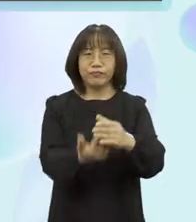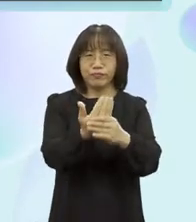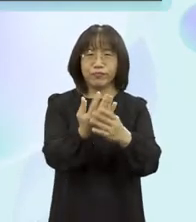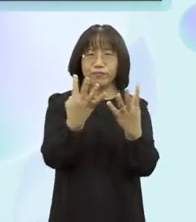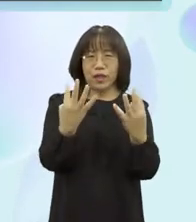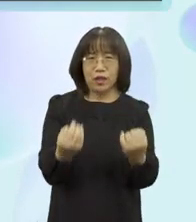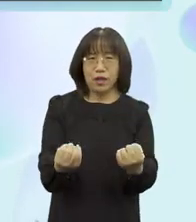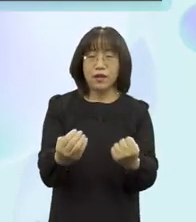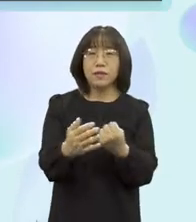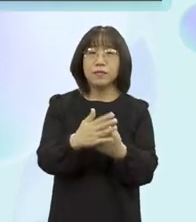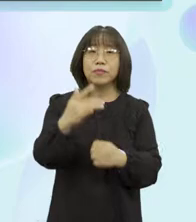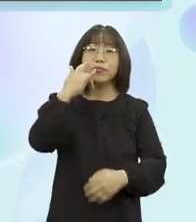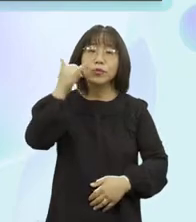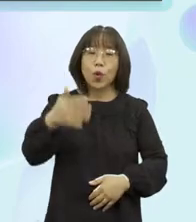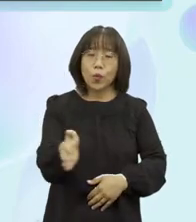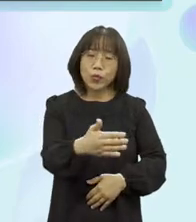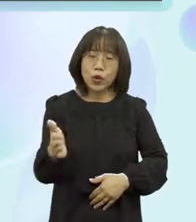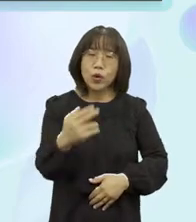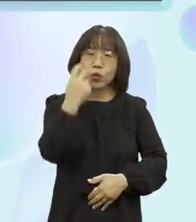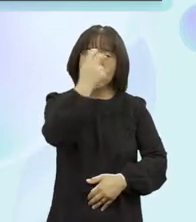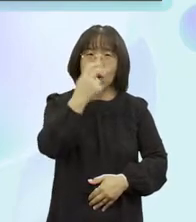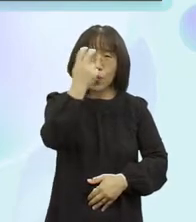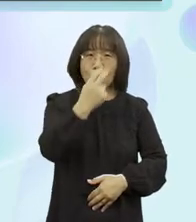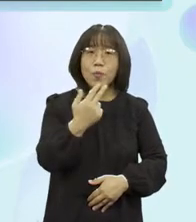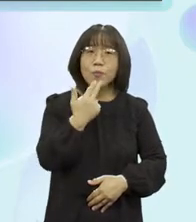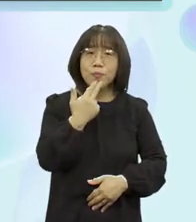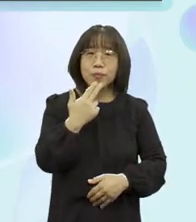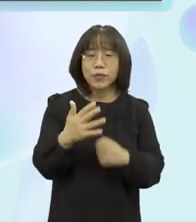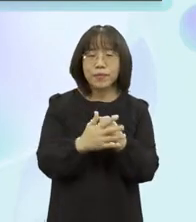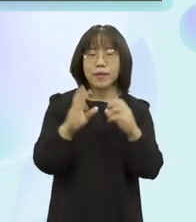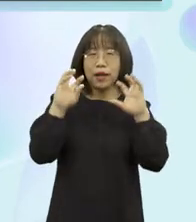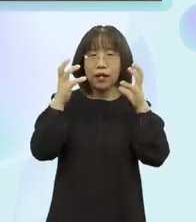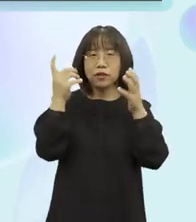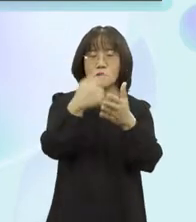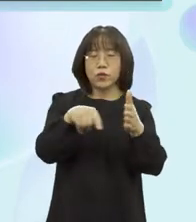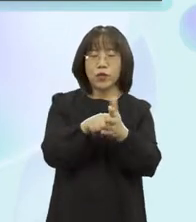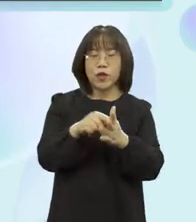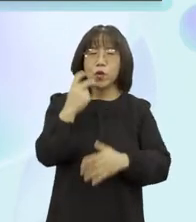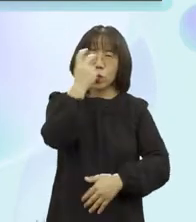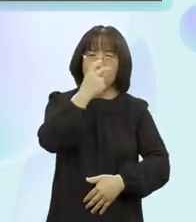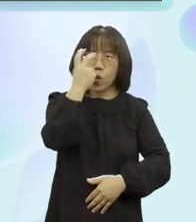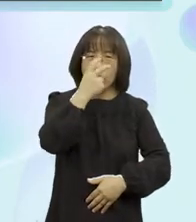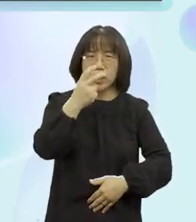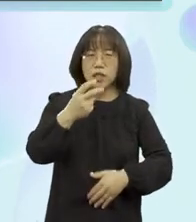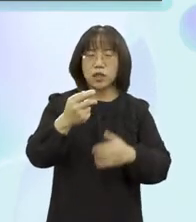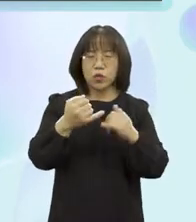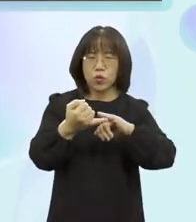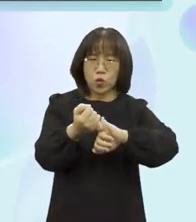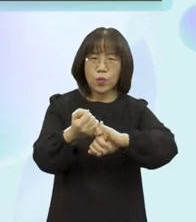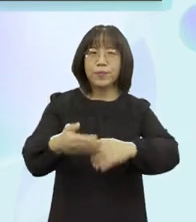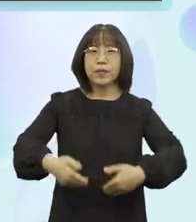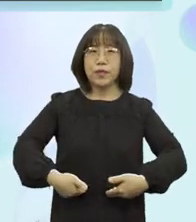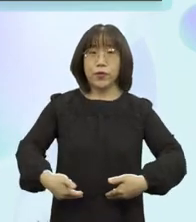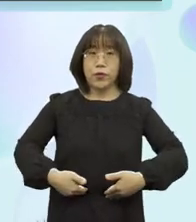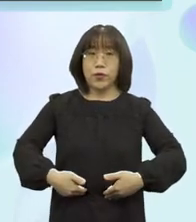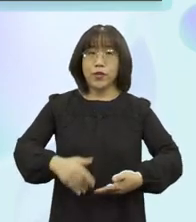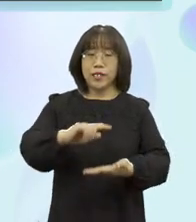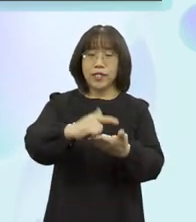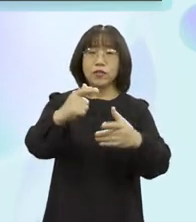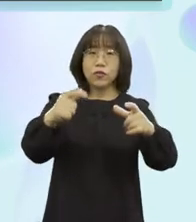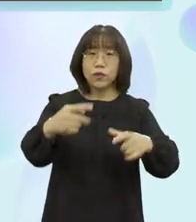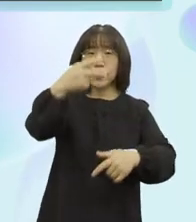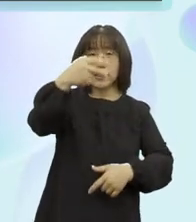특히 부모 부재 등으로 돌봄 공백이 생겨 아이들에 대한 더욱 세심한 관리가 필요합니다. 이에